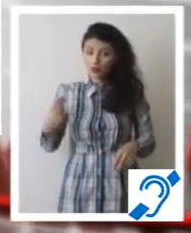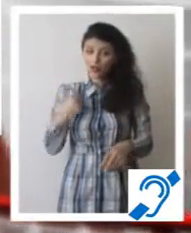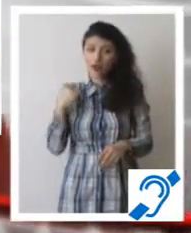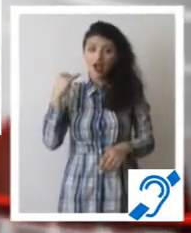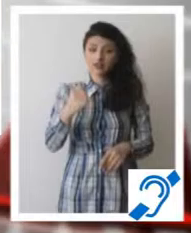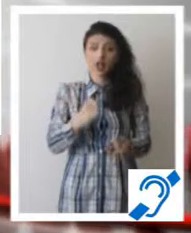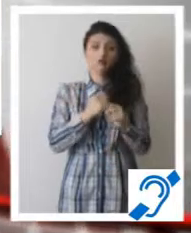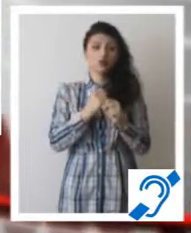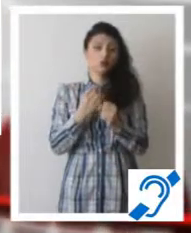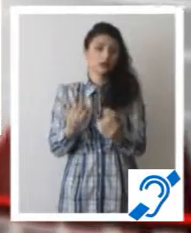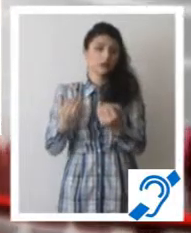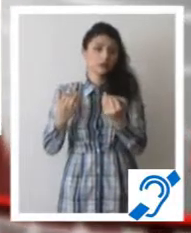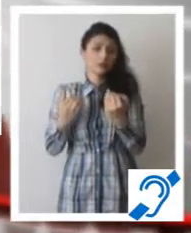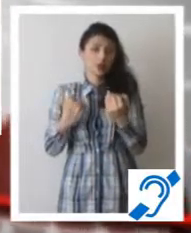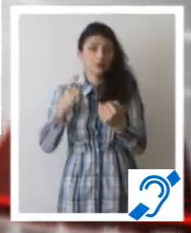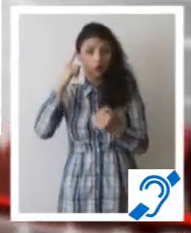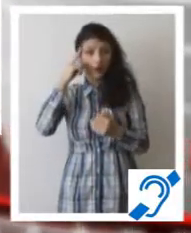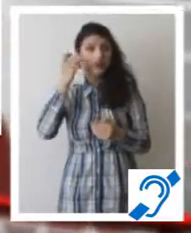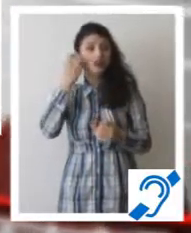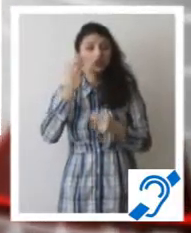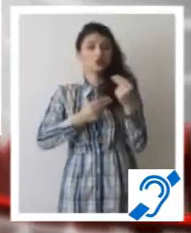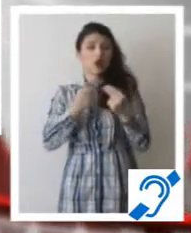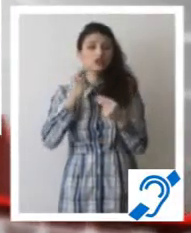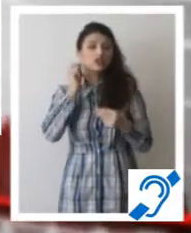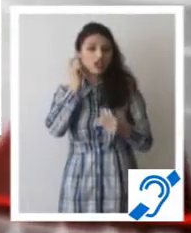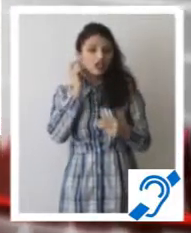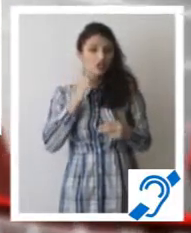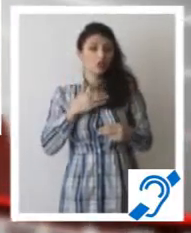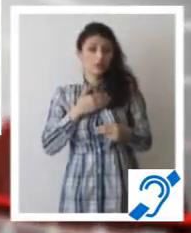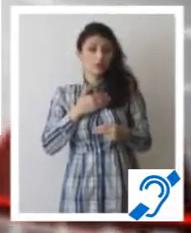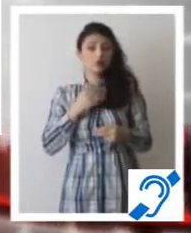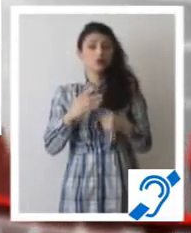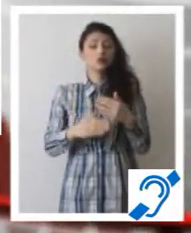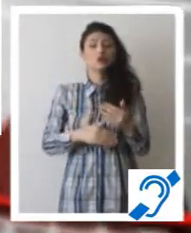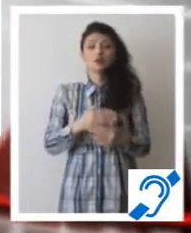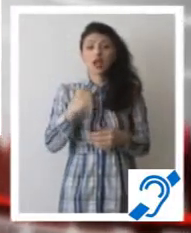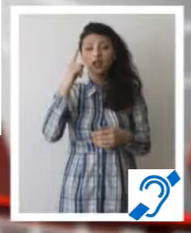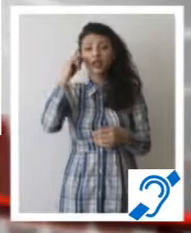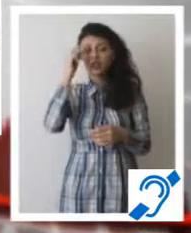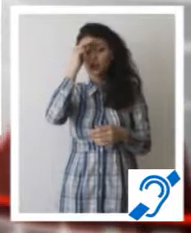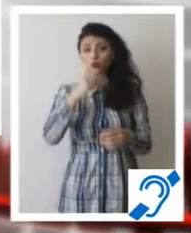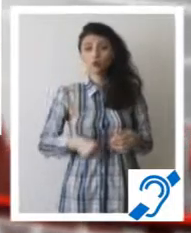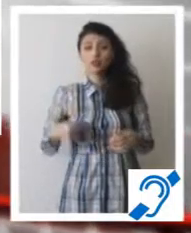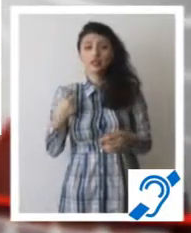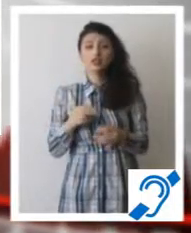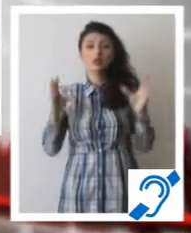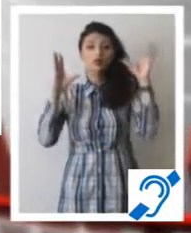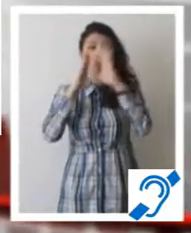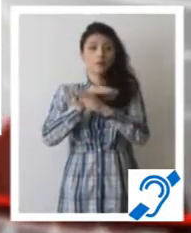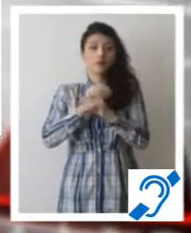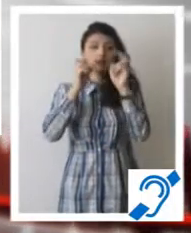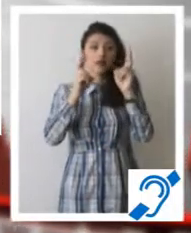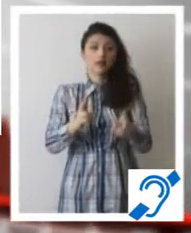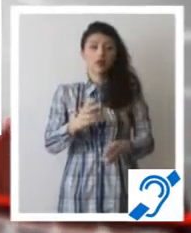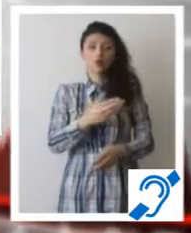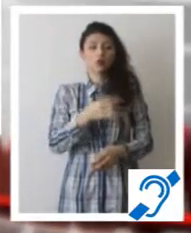am ținut-o în brațe, că mi-aduc aminte când s-a jucat cu cercelul meu. Și după aia, cred că duminică noaptea am înțeles că s-au internat cu ea.